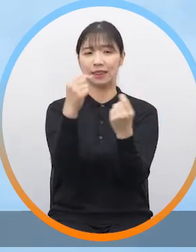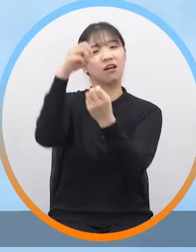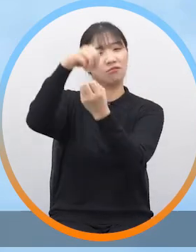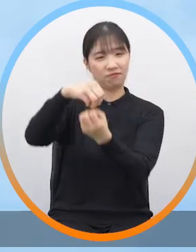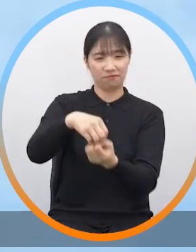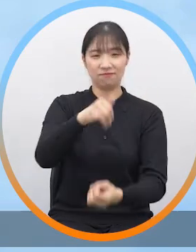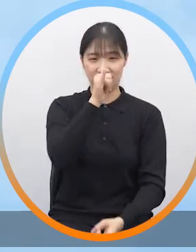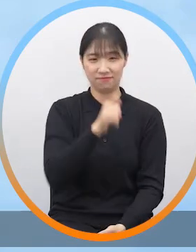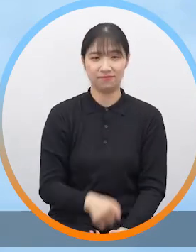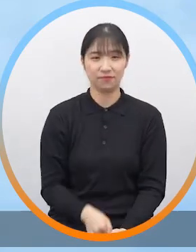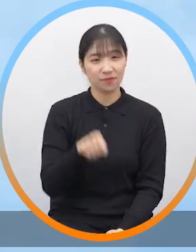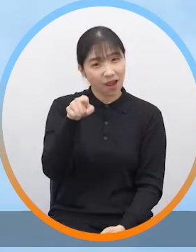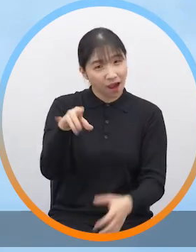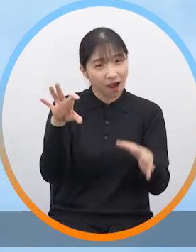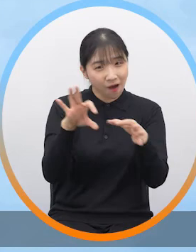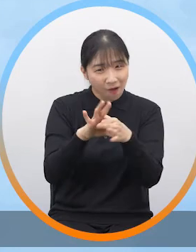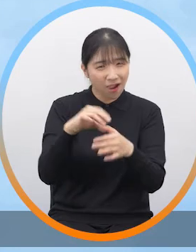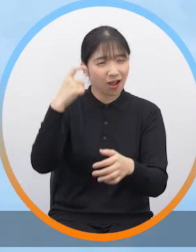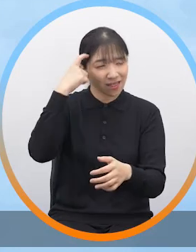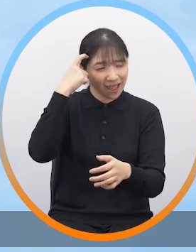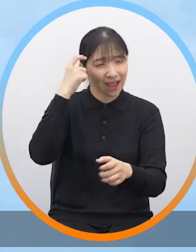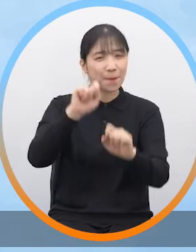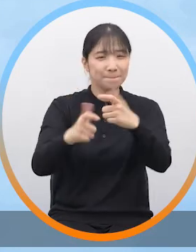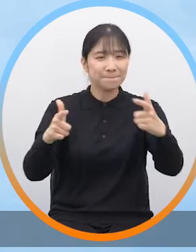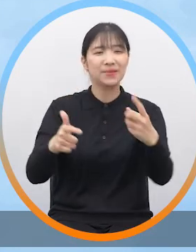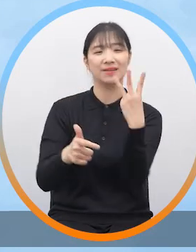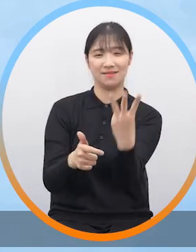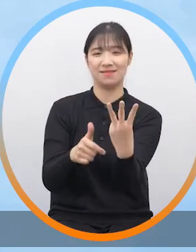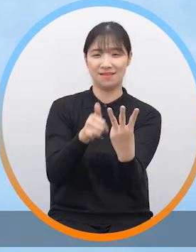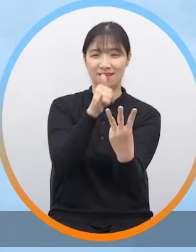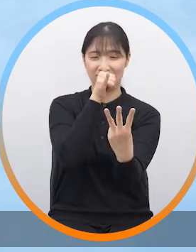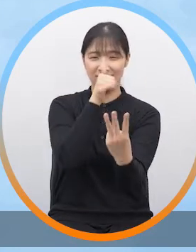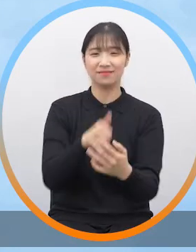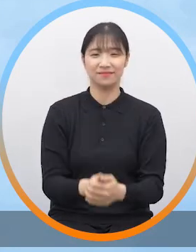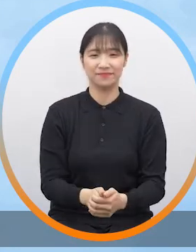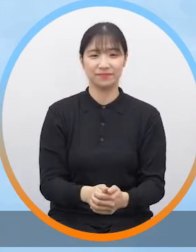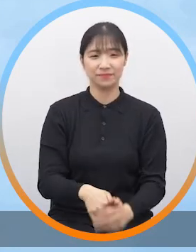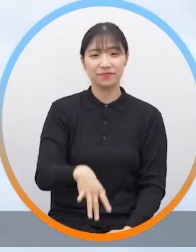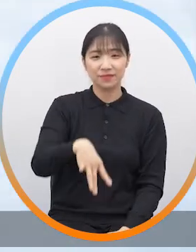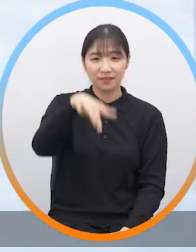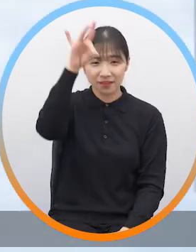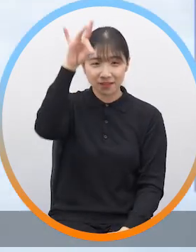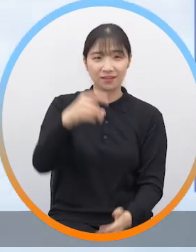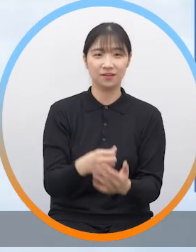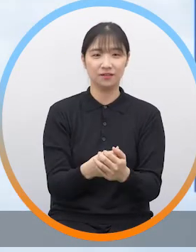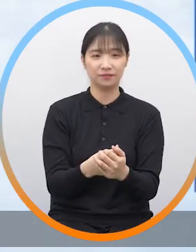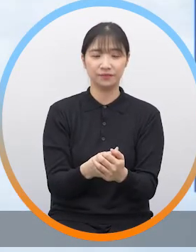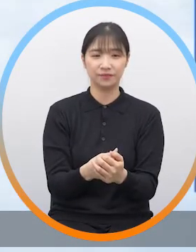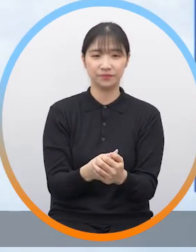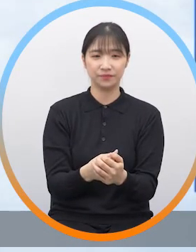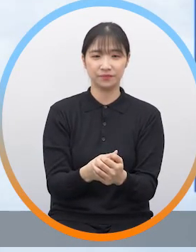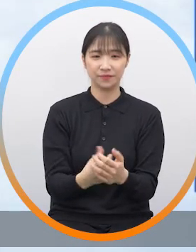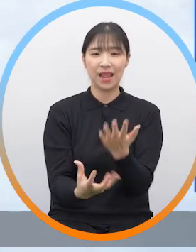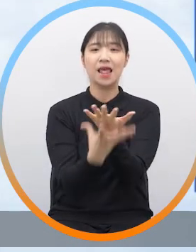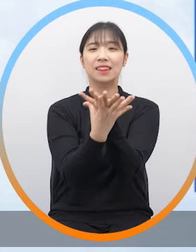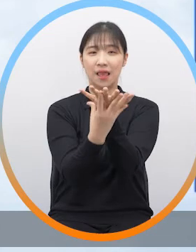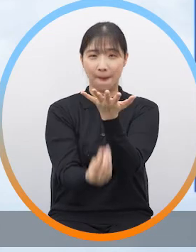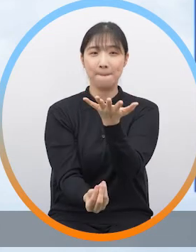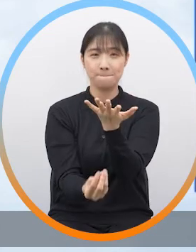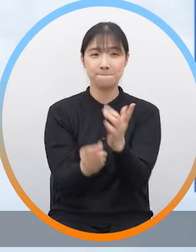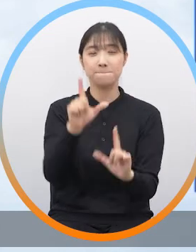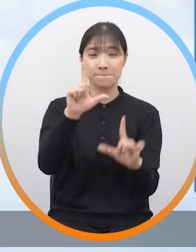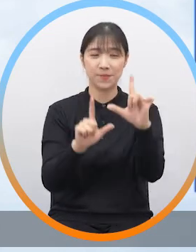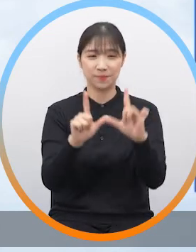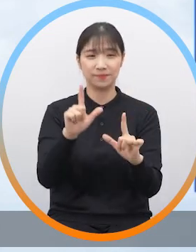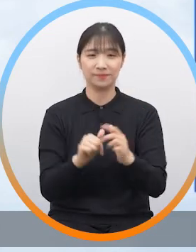말이죠. 자, 이것은 이제 세 가지 의견이 있습니다. 조금 이따 보겠습니다. 먼저 지금 탁 보내는